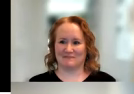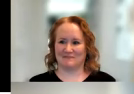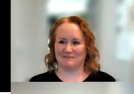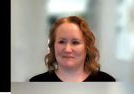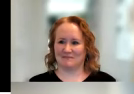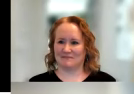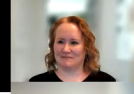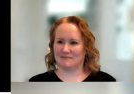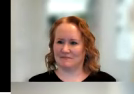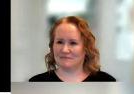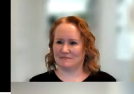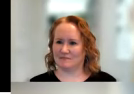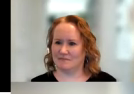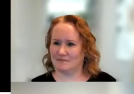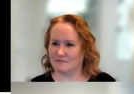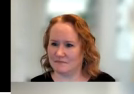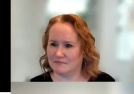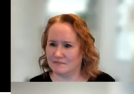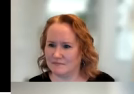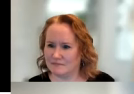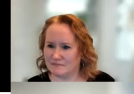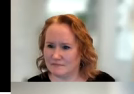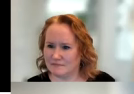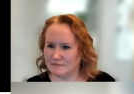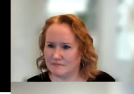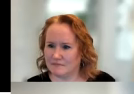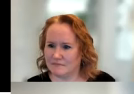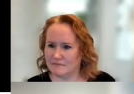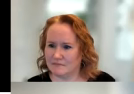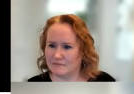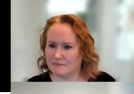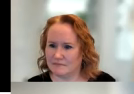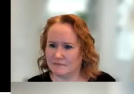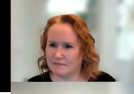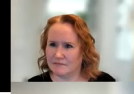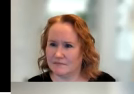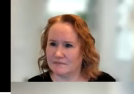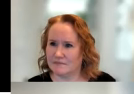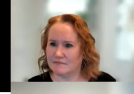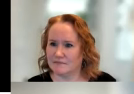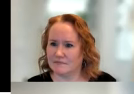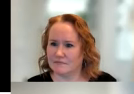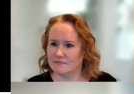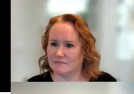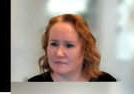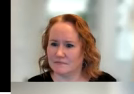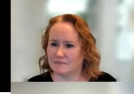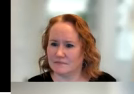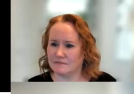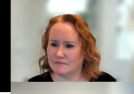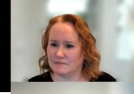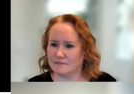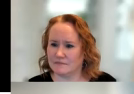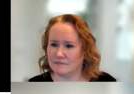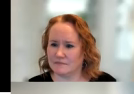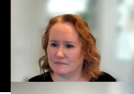til denne utredningen som vi har lenket til der, på omlag på overkant av 200 sider, så det vel en av de største